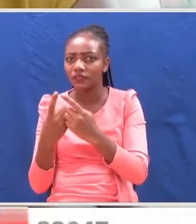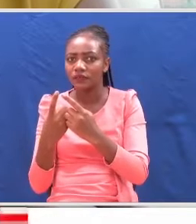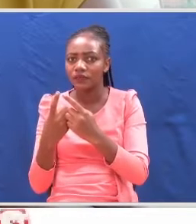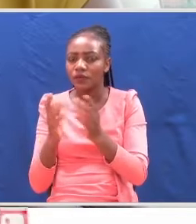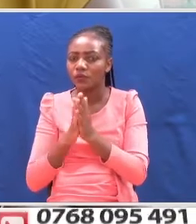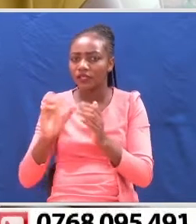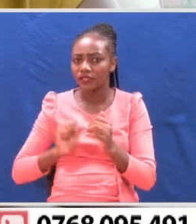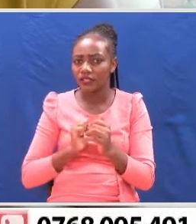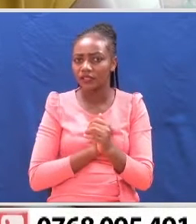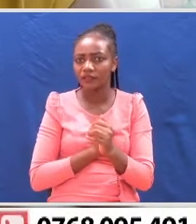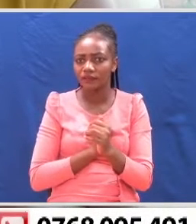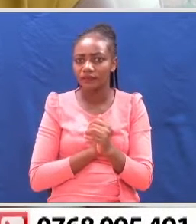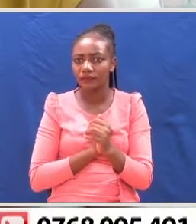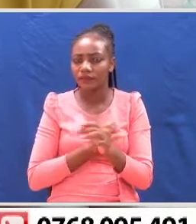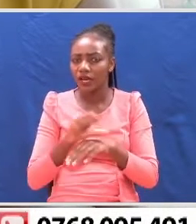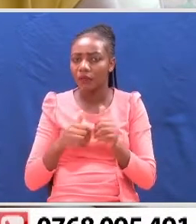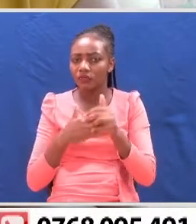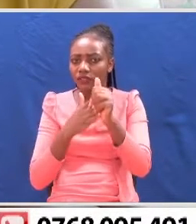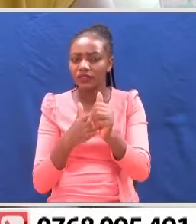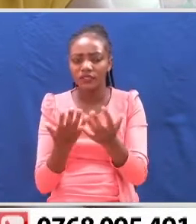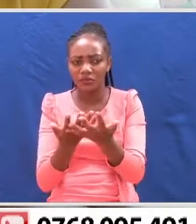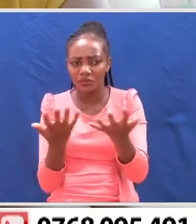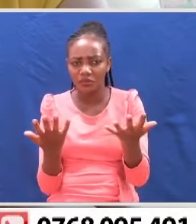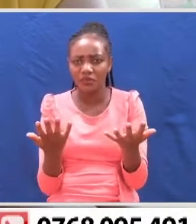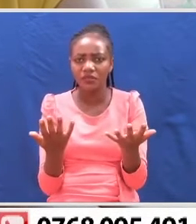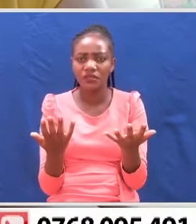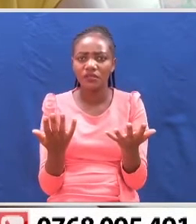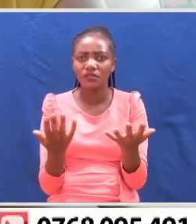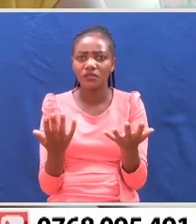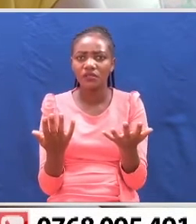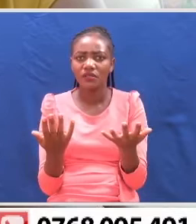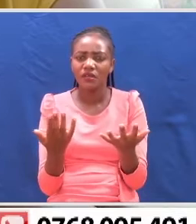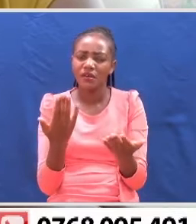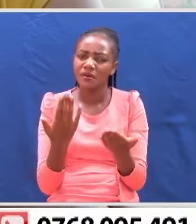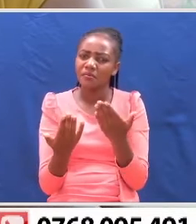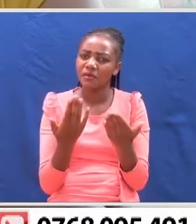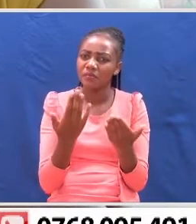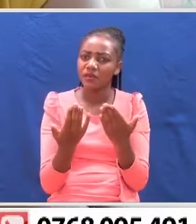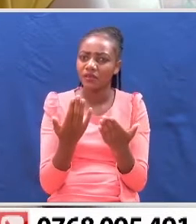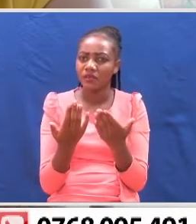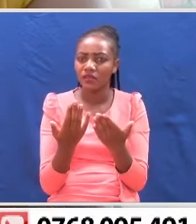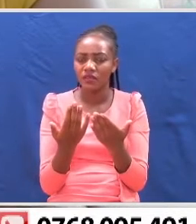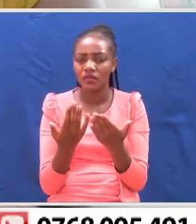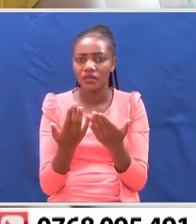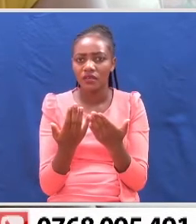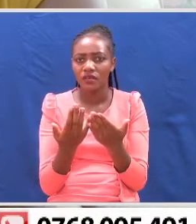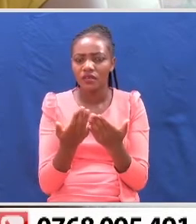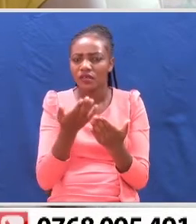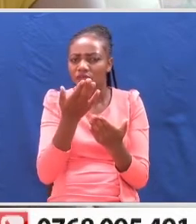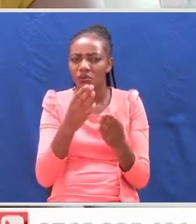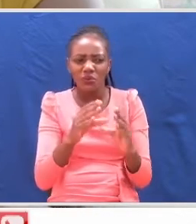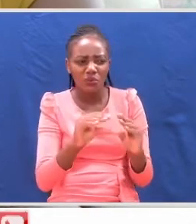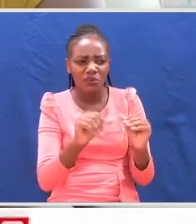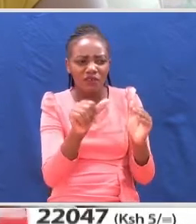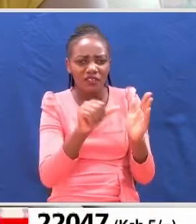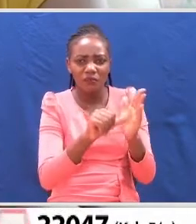tofauti kuhusiana na uongozi wako. Je, uliwahi kuhisi ama huwa unakabiliana vipi